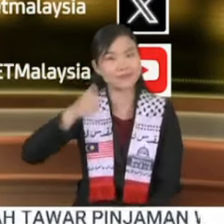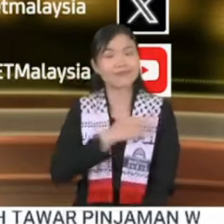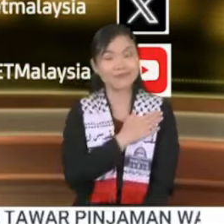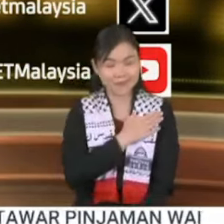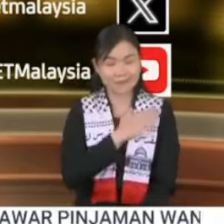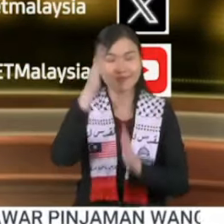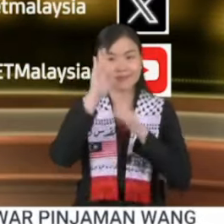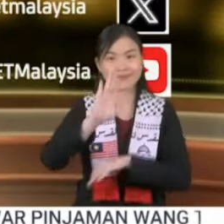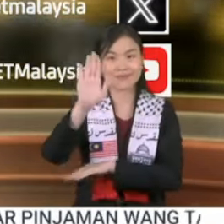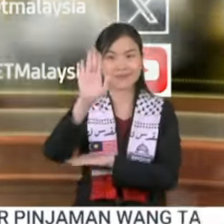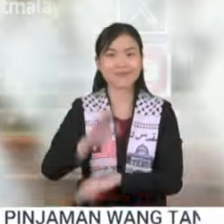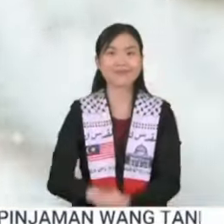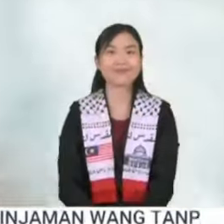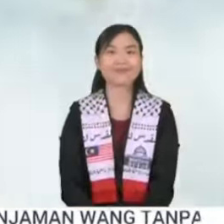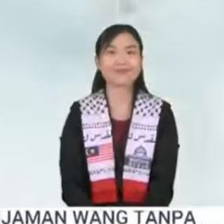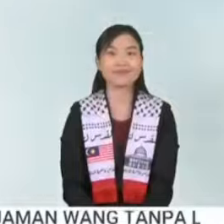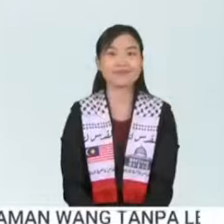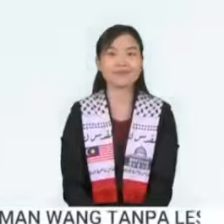salam Malaysia Madani.